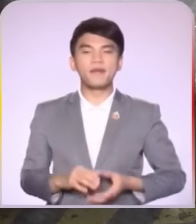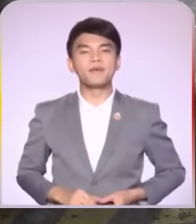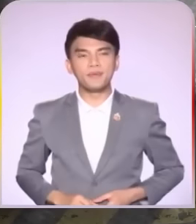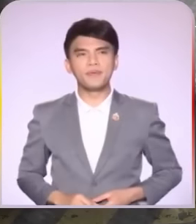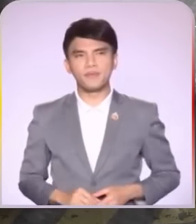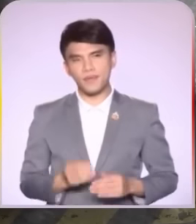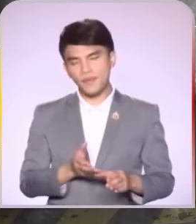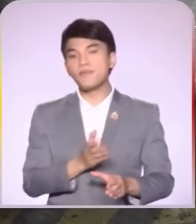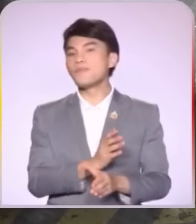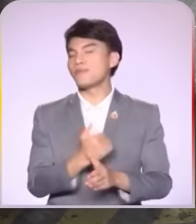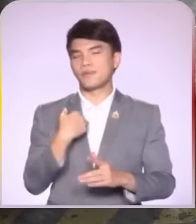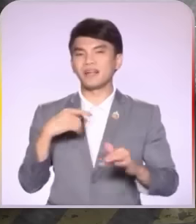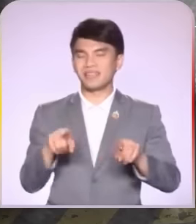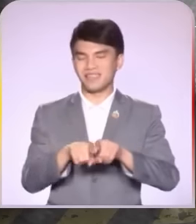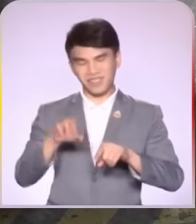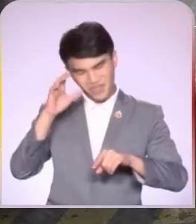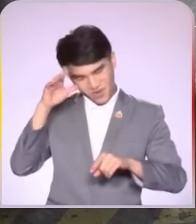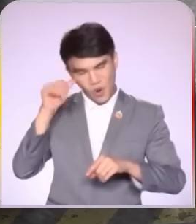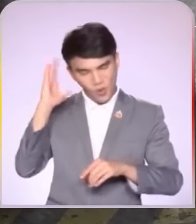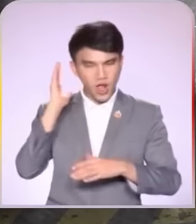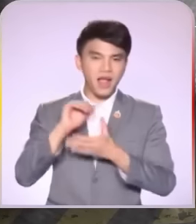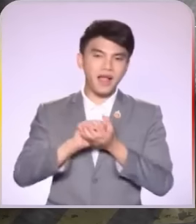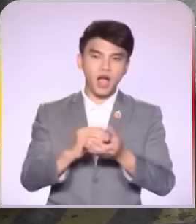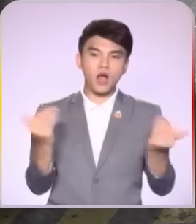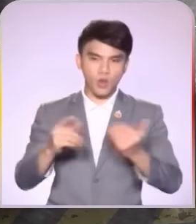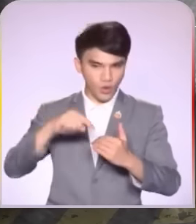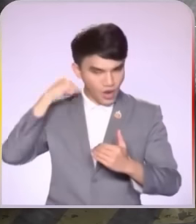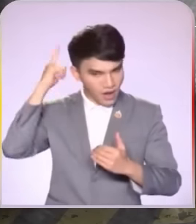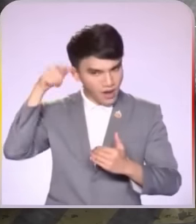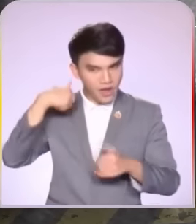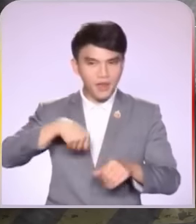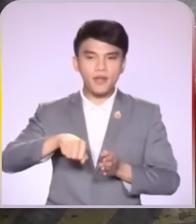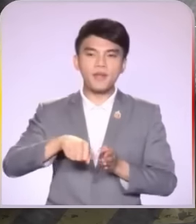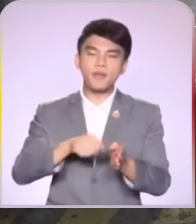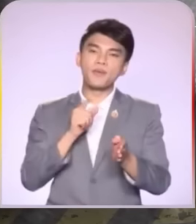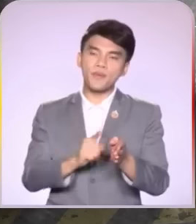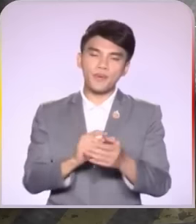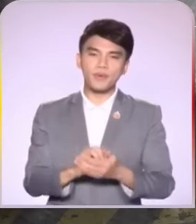งเคยเกิดเหตุที่พ่อสามีแล้วก็ลูกสาวของเธอขี่รถจักร